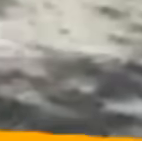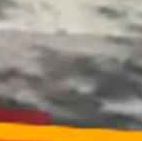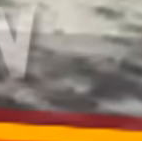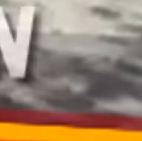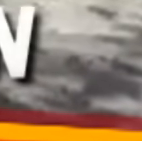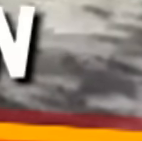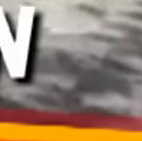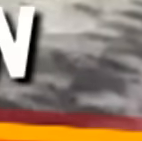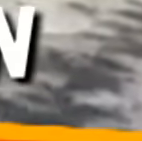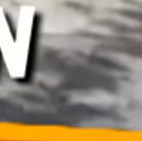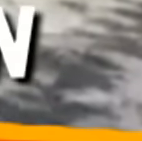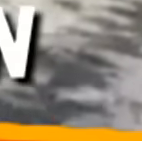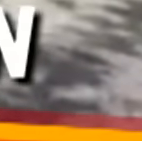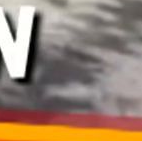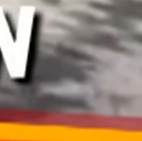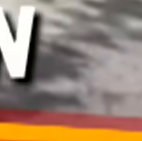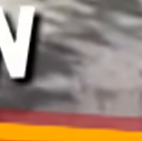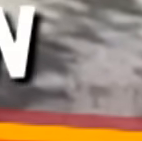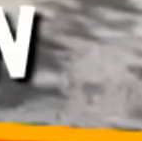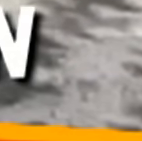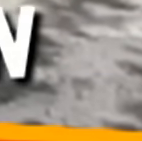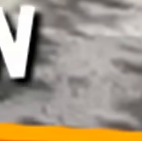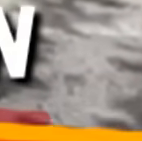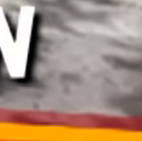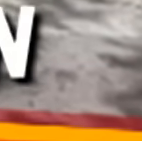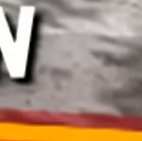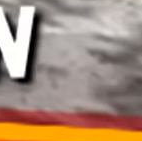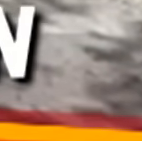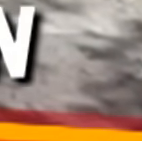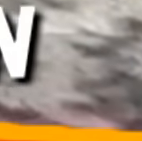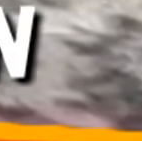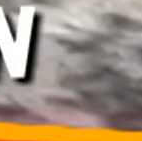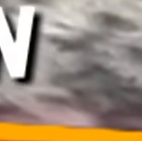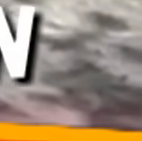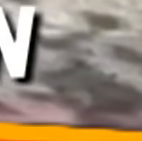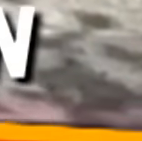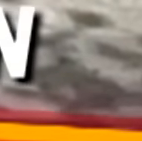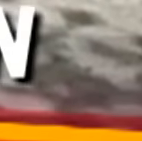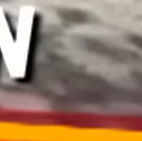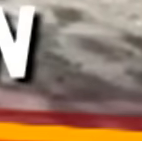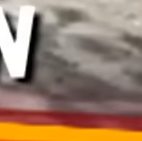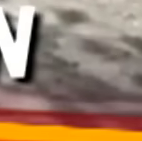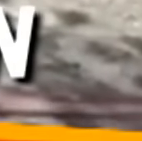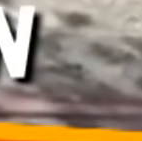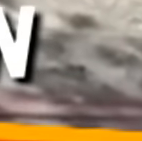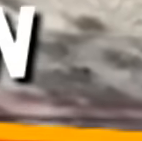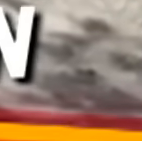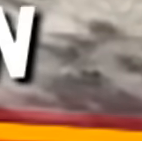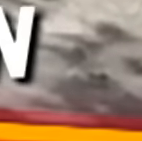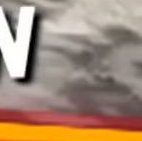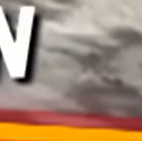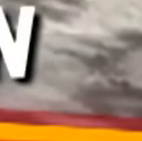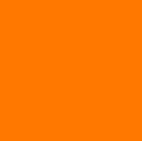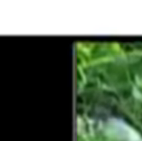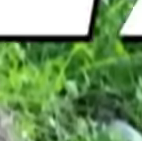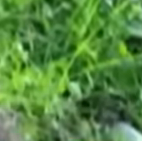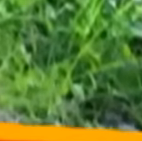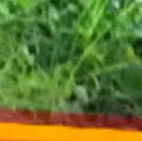Susunod, mga civilian papayagan ng magmay-ari ng semi-automatic rifles o ilang mahabang klase ng baril.